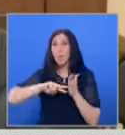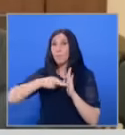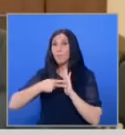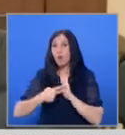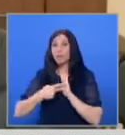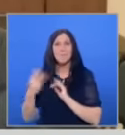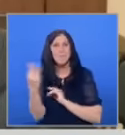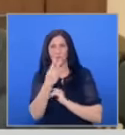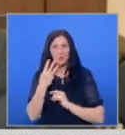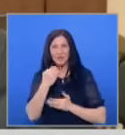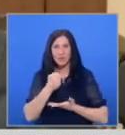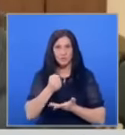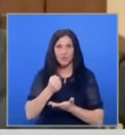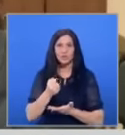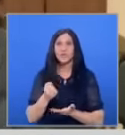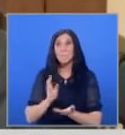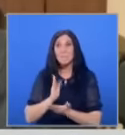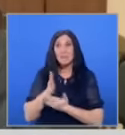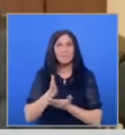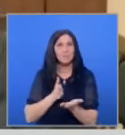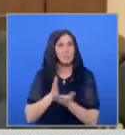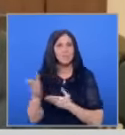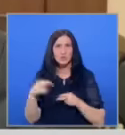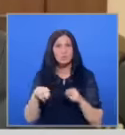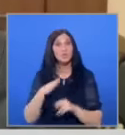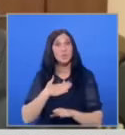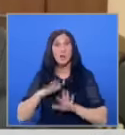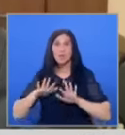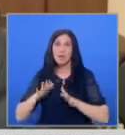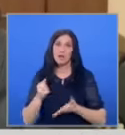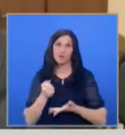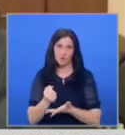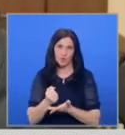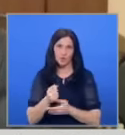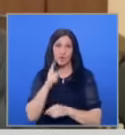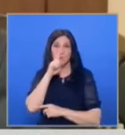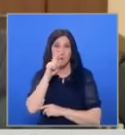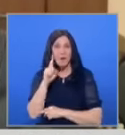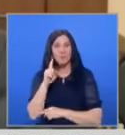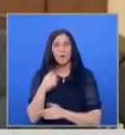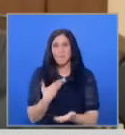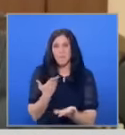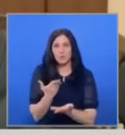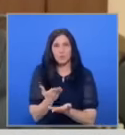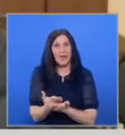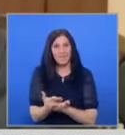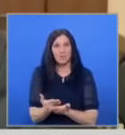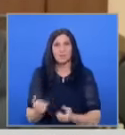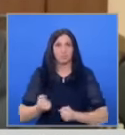законопроектите по трите бюджета ще преминат през комисии и ще имаме някакъв бюджет. В момента те поставят под